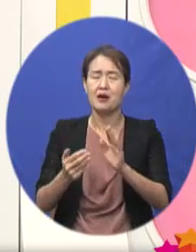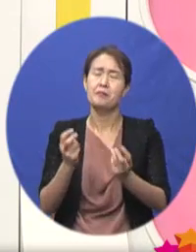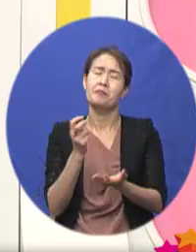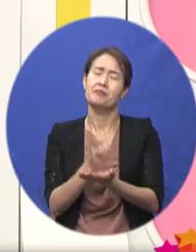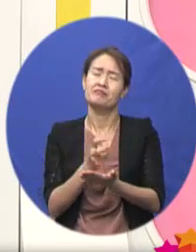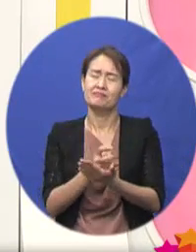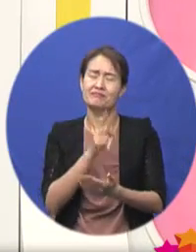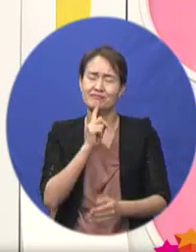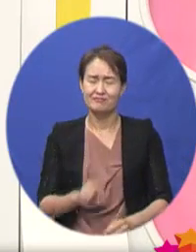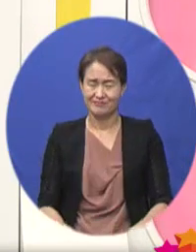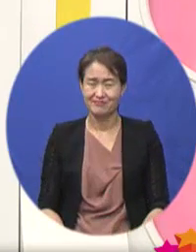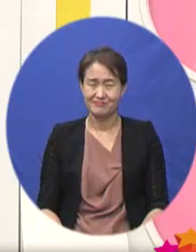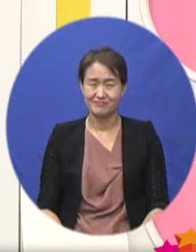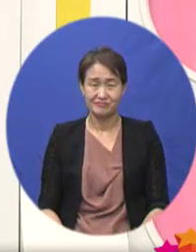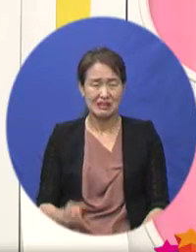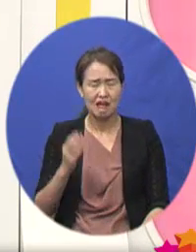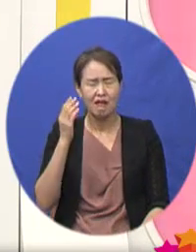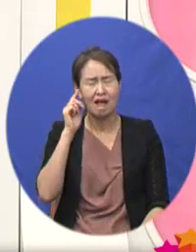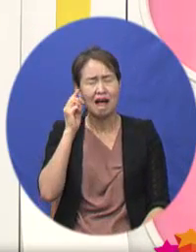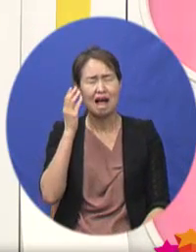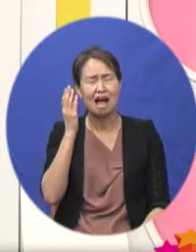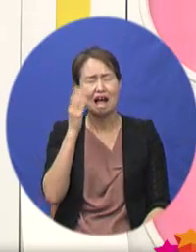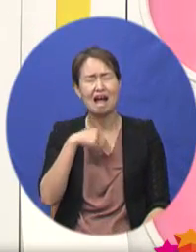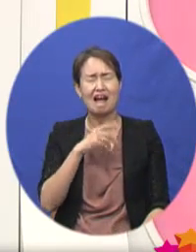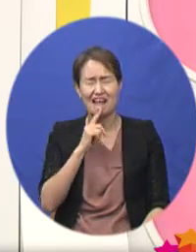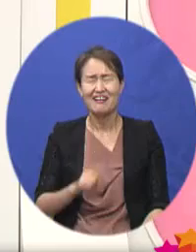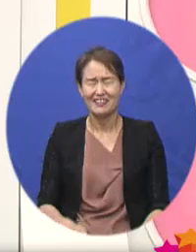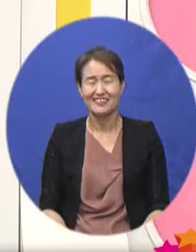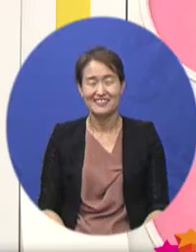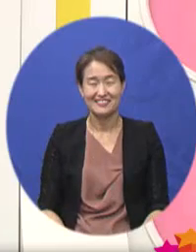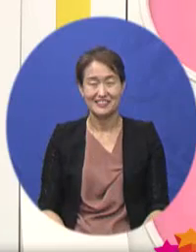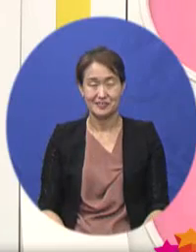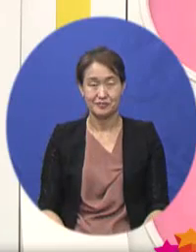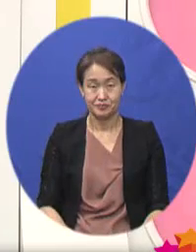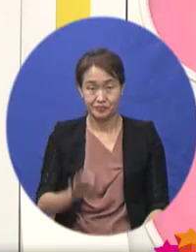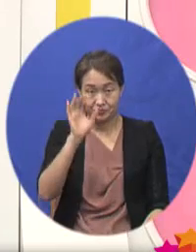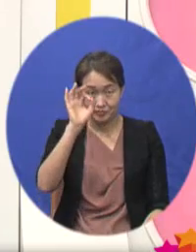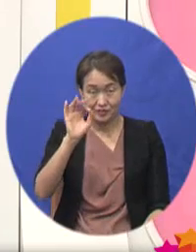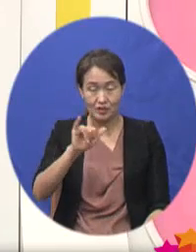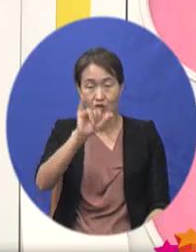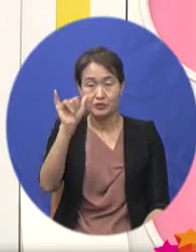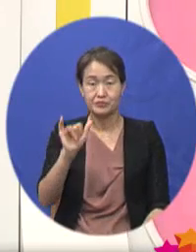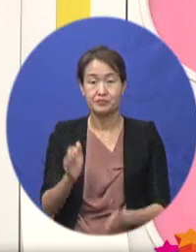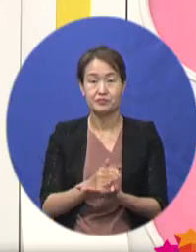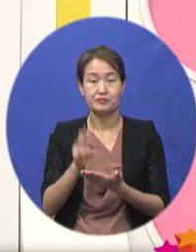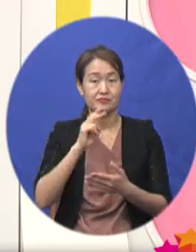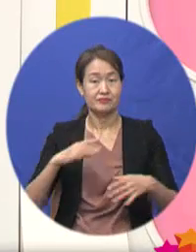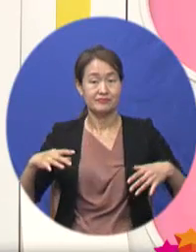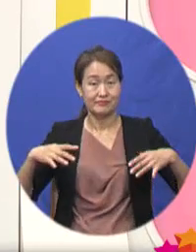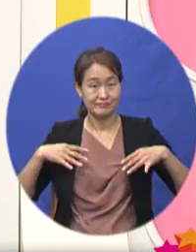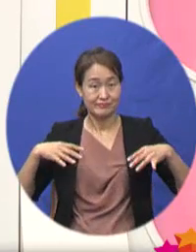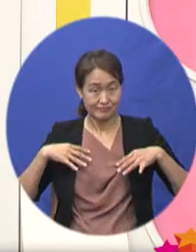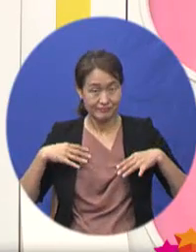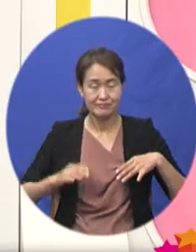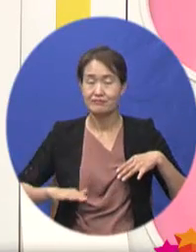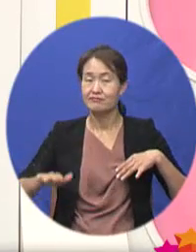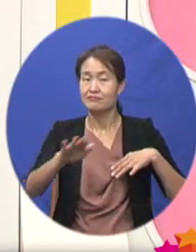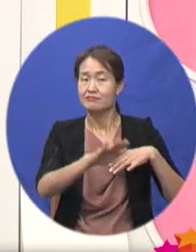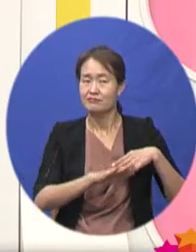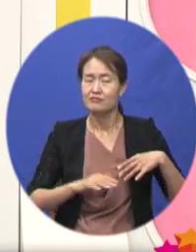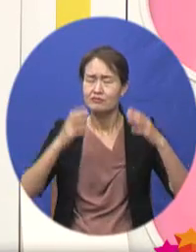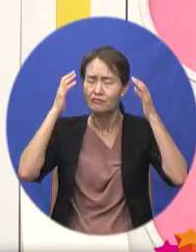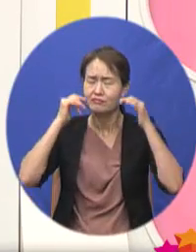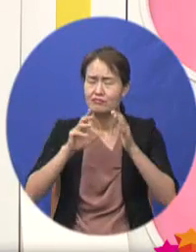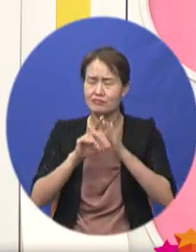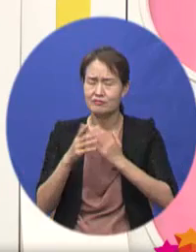예방법이랍니다. 그렇군요. 예. 네, 이제 알겠어요. 예. 자, 우리 전국 나눔 노래자랑 여러분들도 여름철 네.